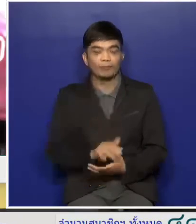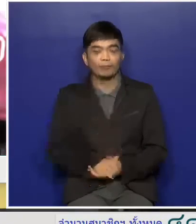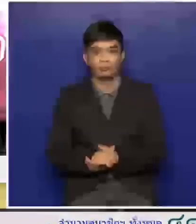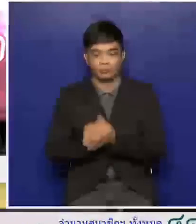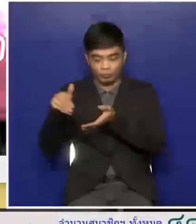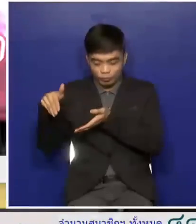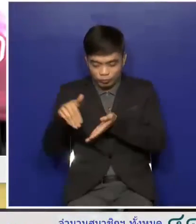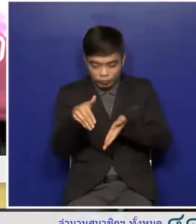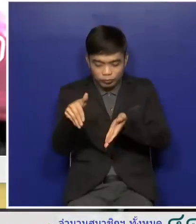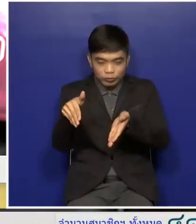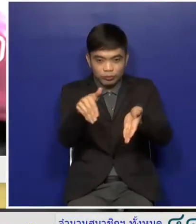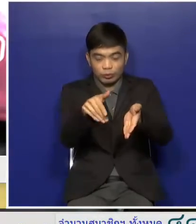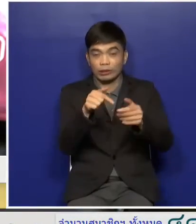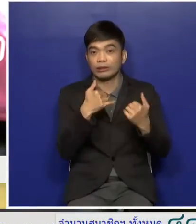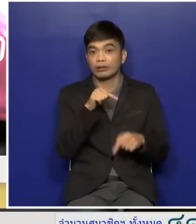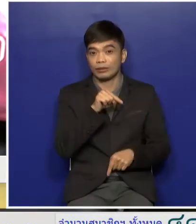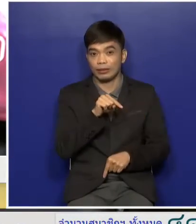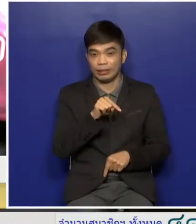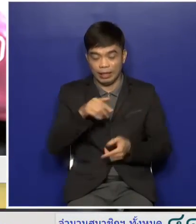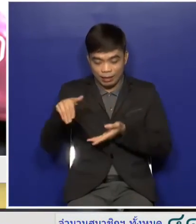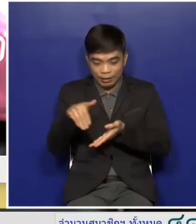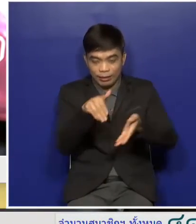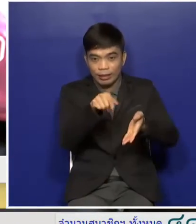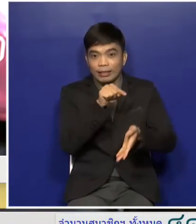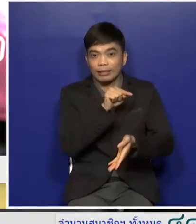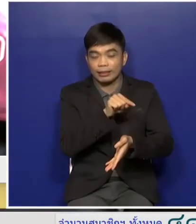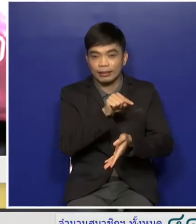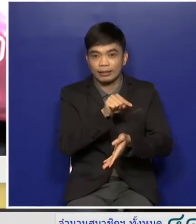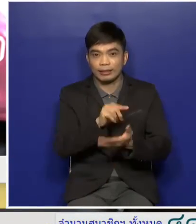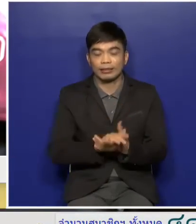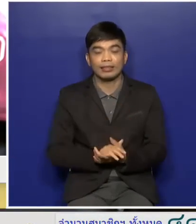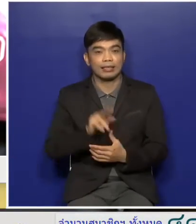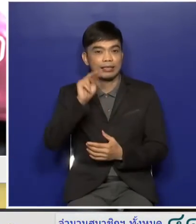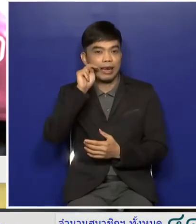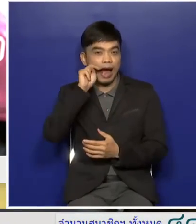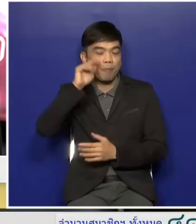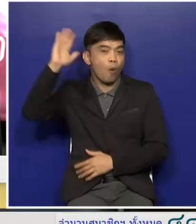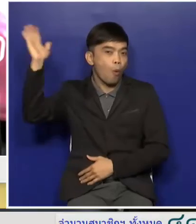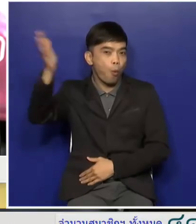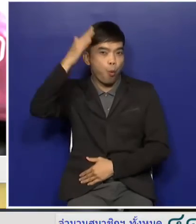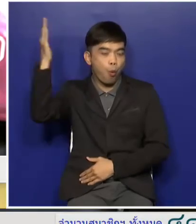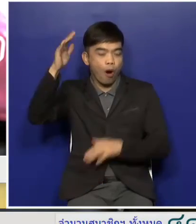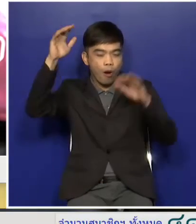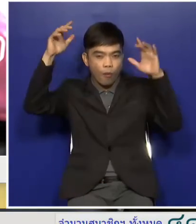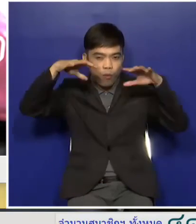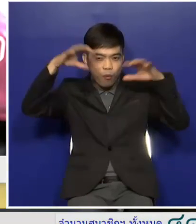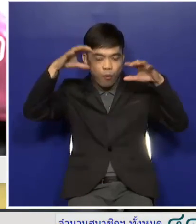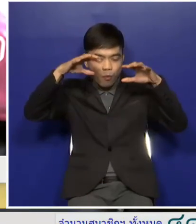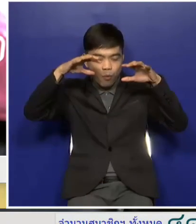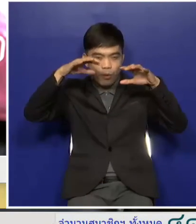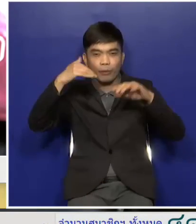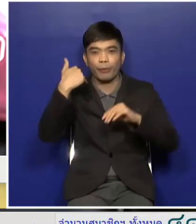ี้ลำตะของโคดวามีภยุระเบฯ hyu ที่เข้ามาทำไมมน้ำ vstate meida investigate Musk